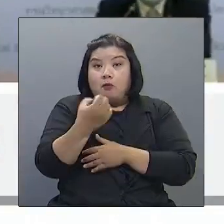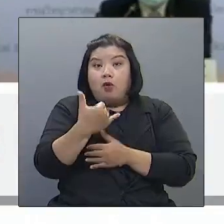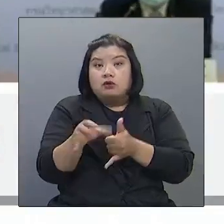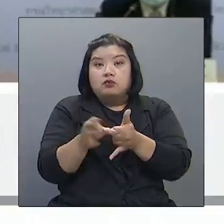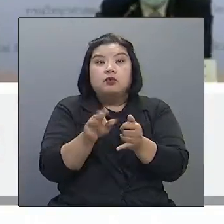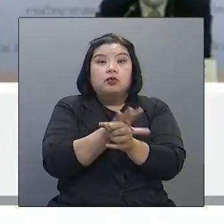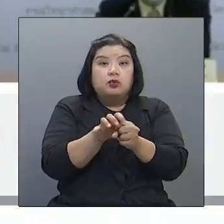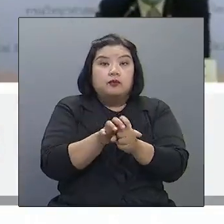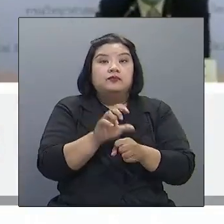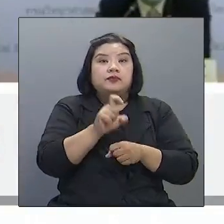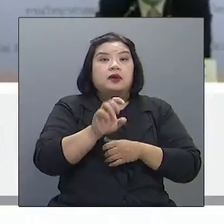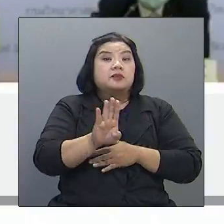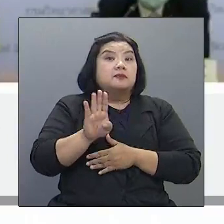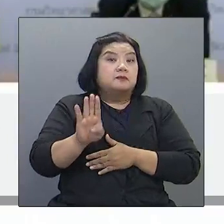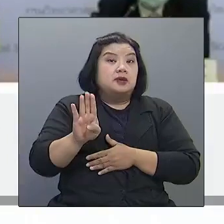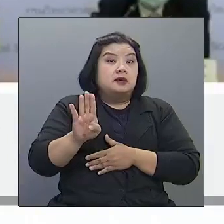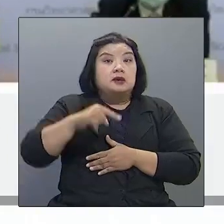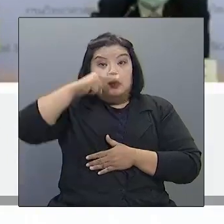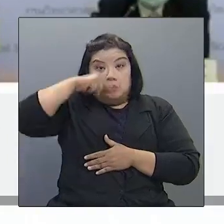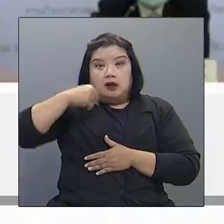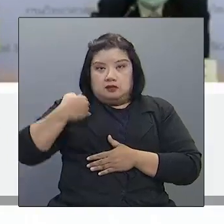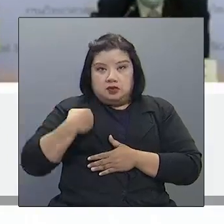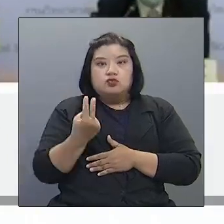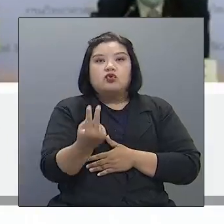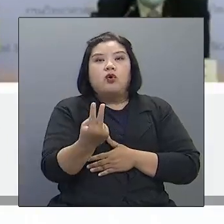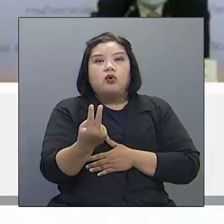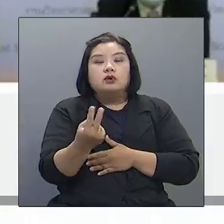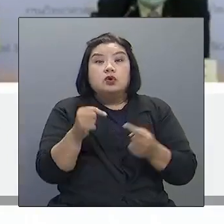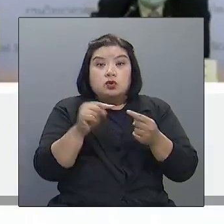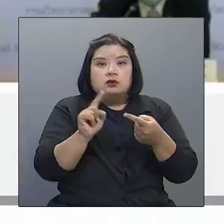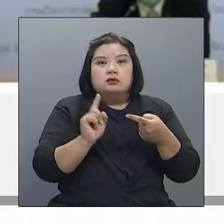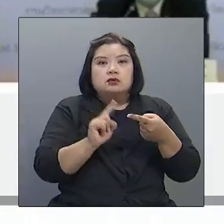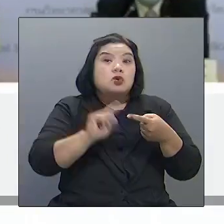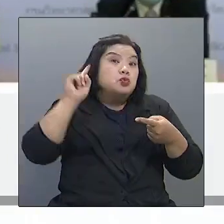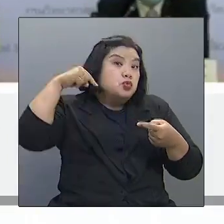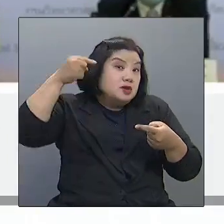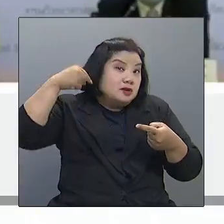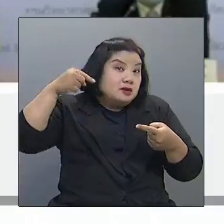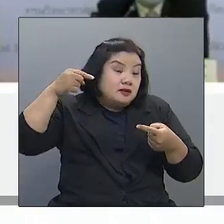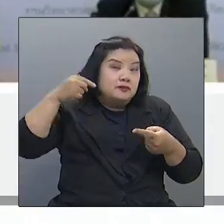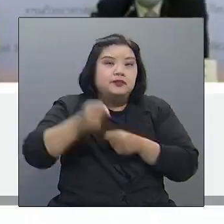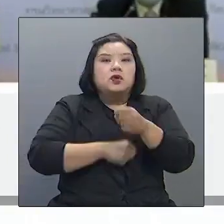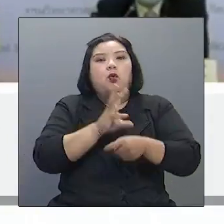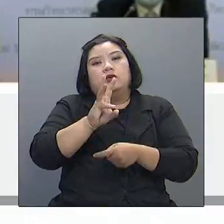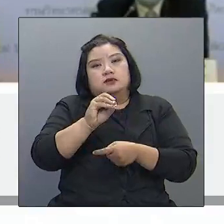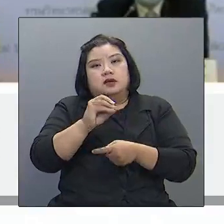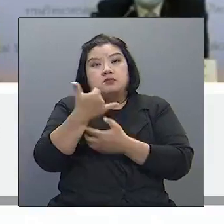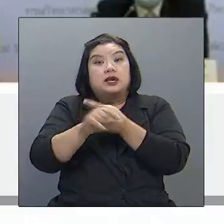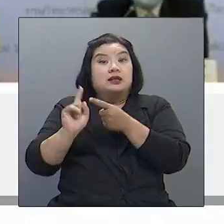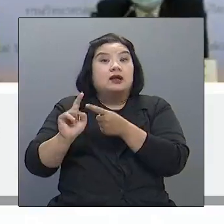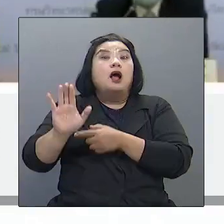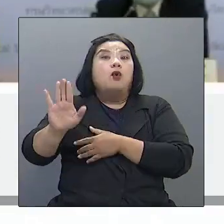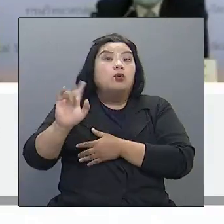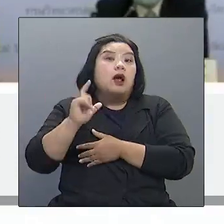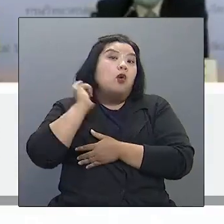ดสายพันธุ์ XBB ในไทย2คนนะคะคนแรกเป็นหญิงต่างชาติอายุ60ปีเดินทางมาจากฮ่อง